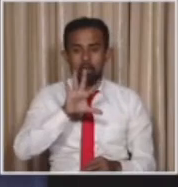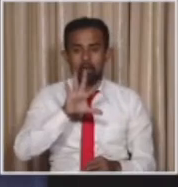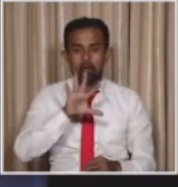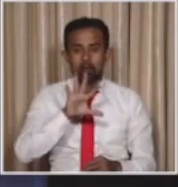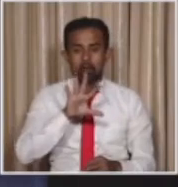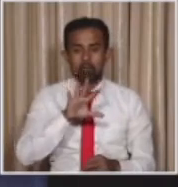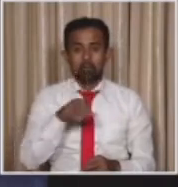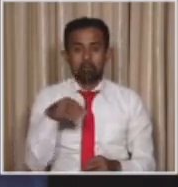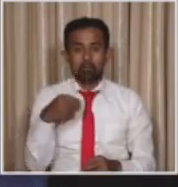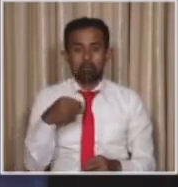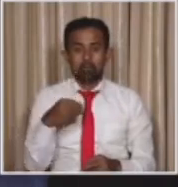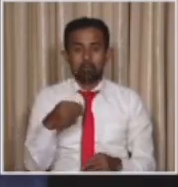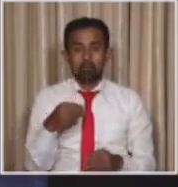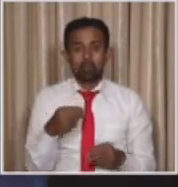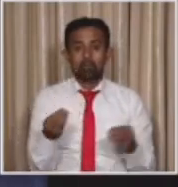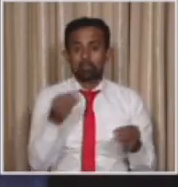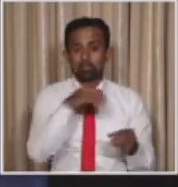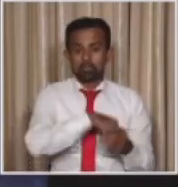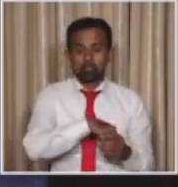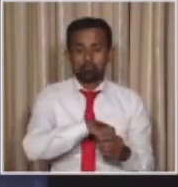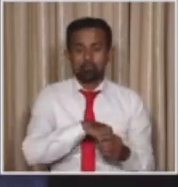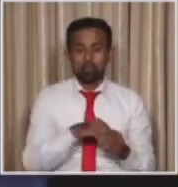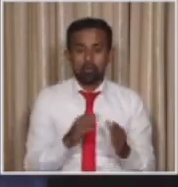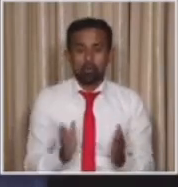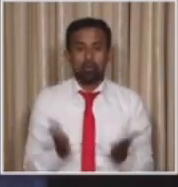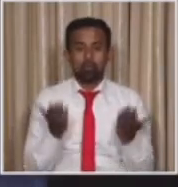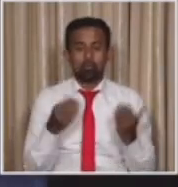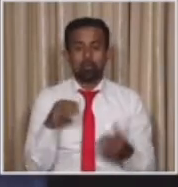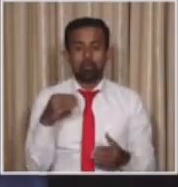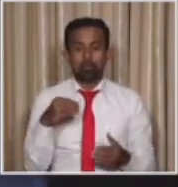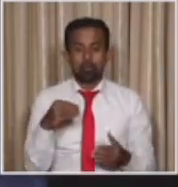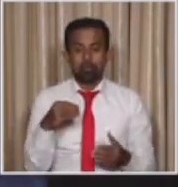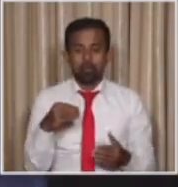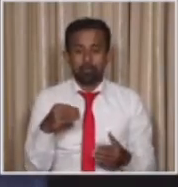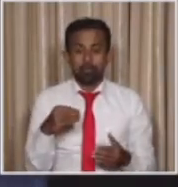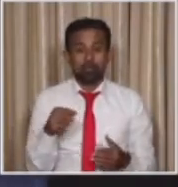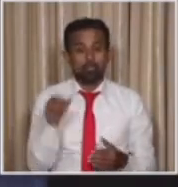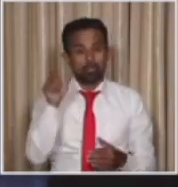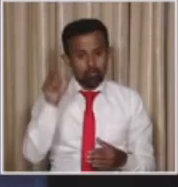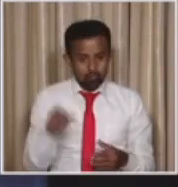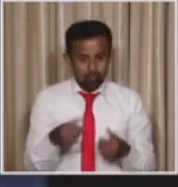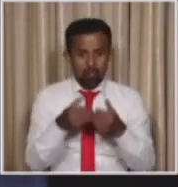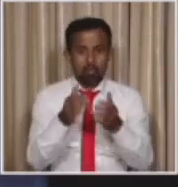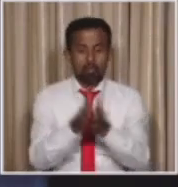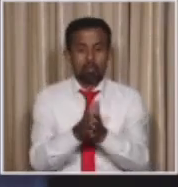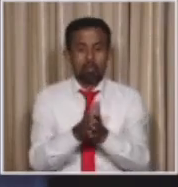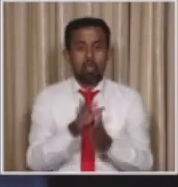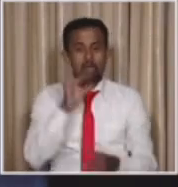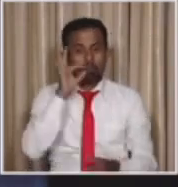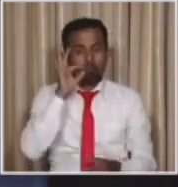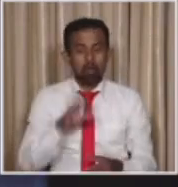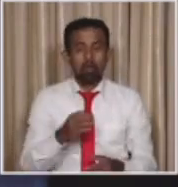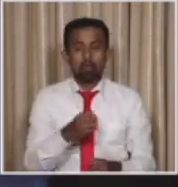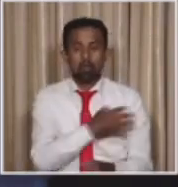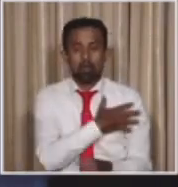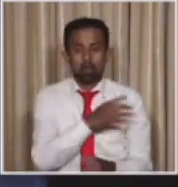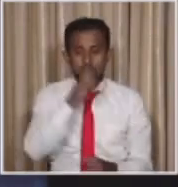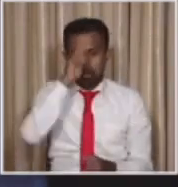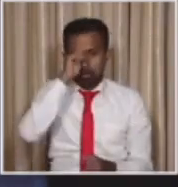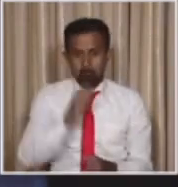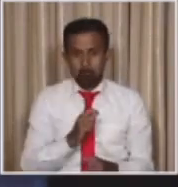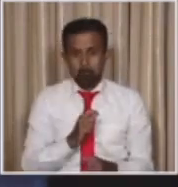මේ ණය ගොන්නට එකතු කරලා ඒ ආරම්භ කරපු ණය රැල්ල එතුමගේම මල්ලි ගෝඨාභය රාජපක්ෂ